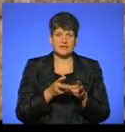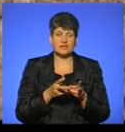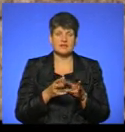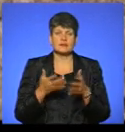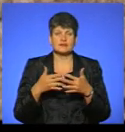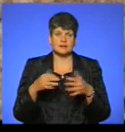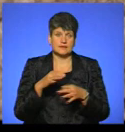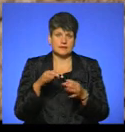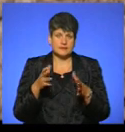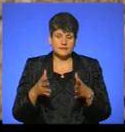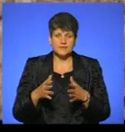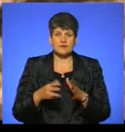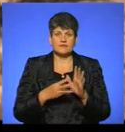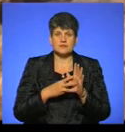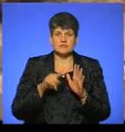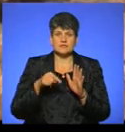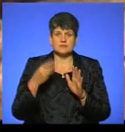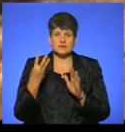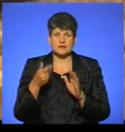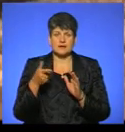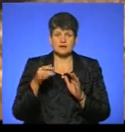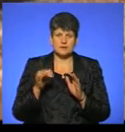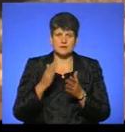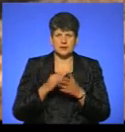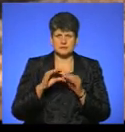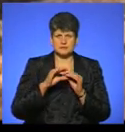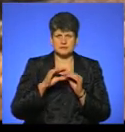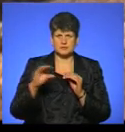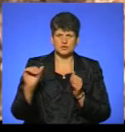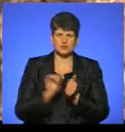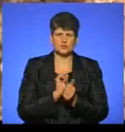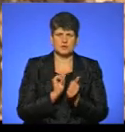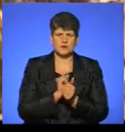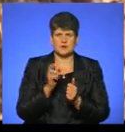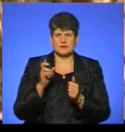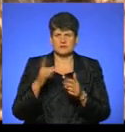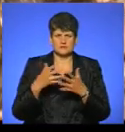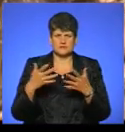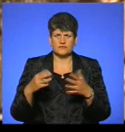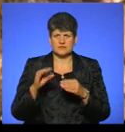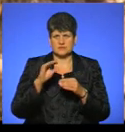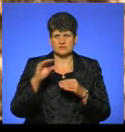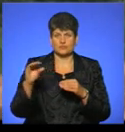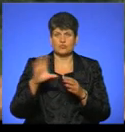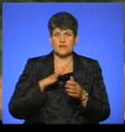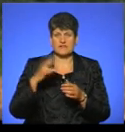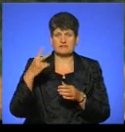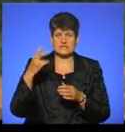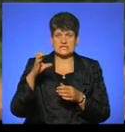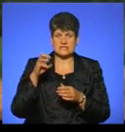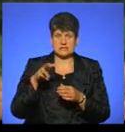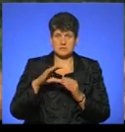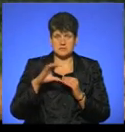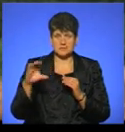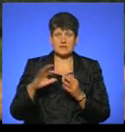8,3 гектара площі вкрито товстим шаром засохлої барди. Подекуди вона завтовшки 20 сантиметрів. Сільський